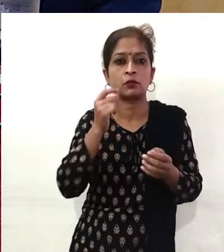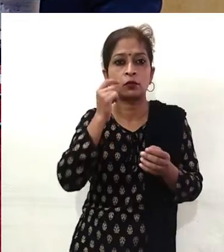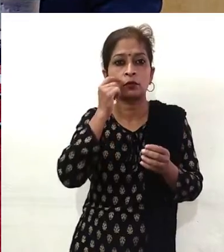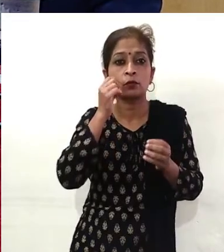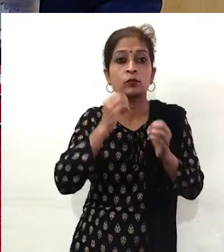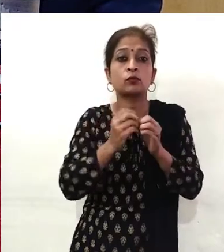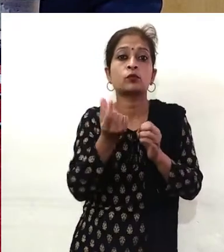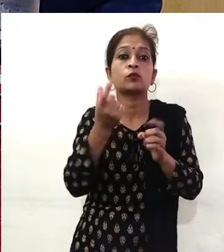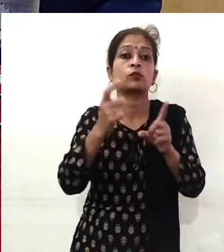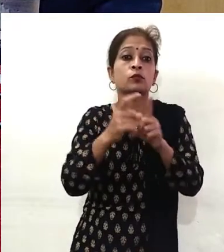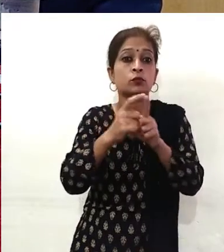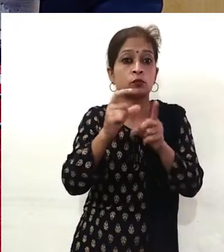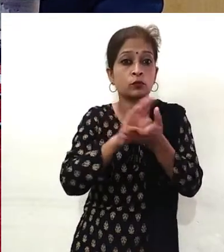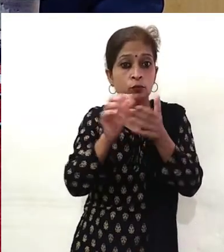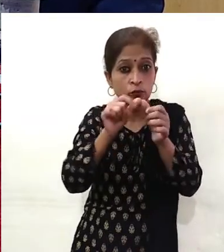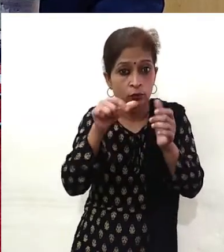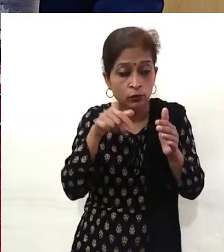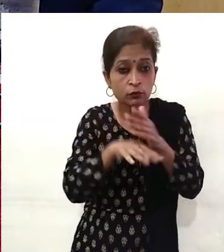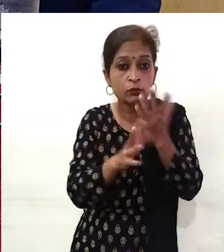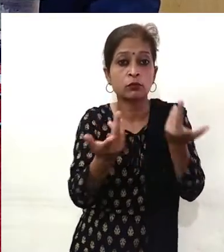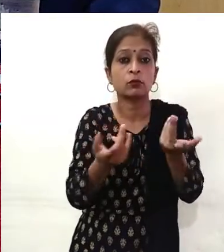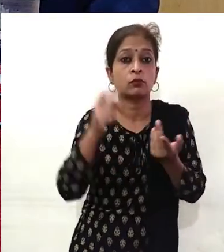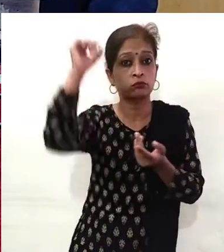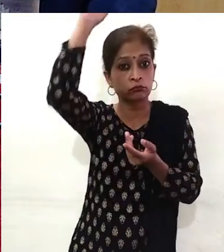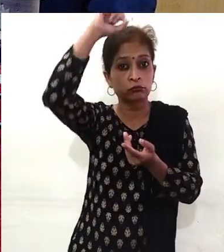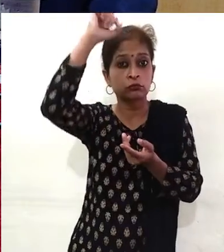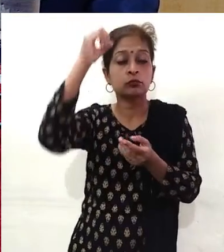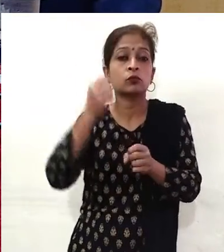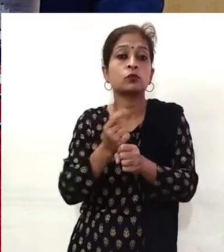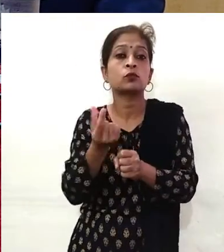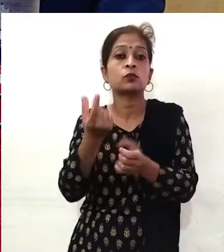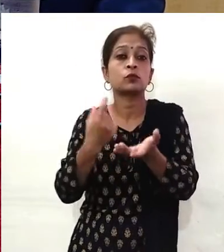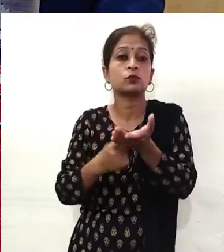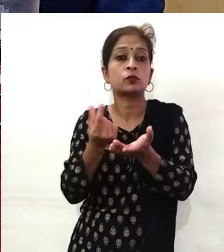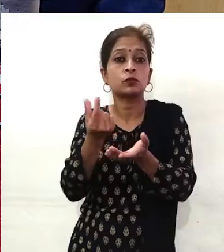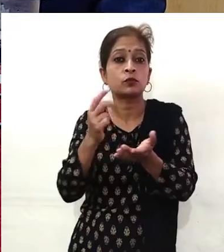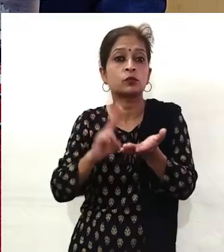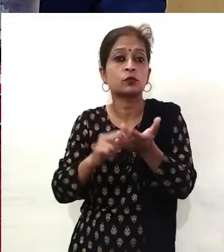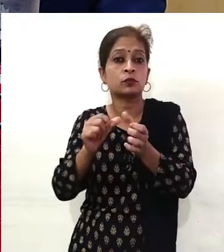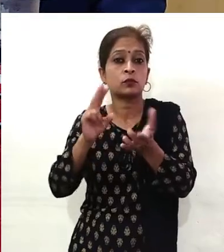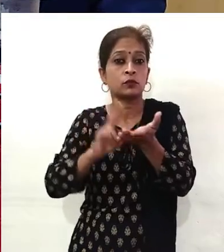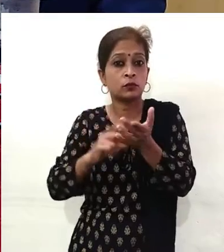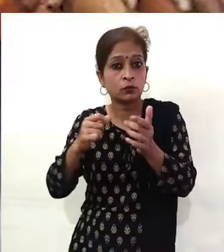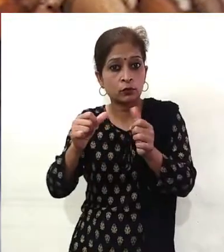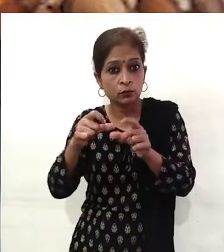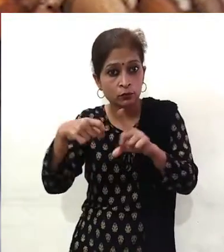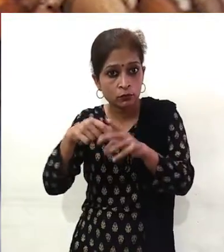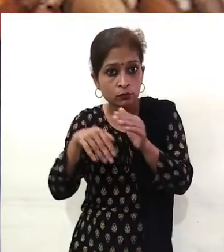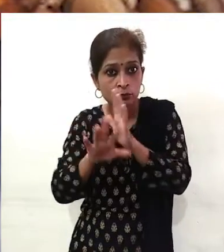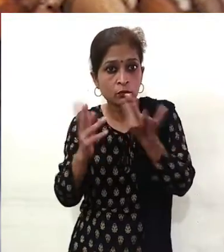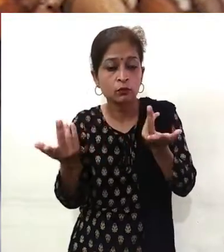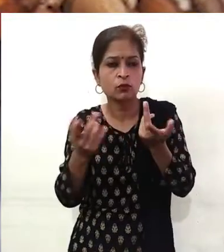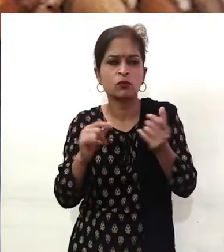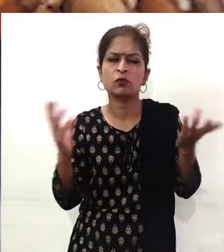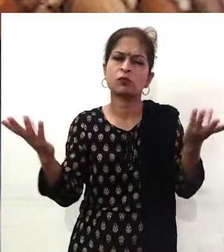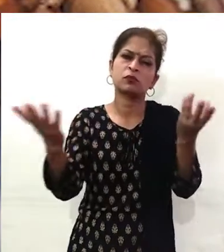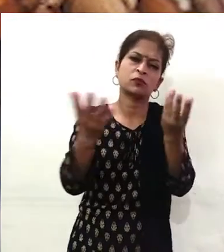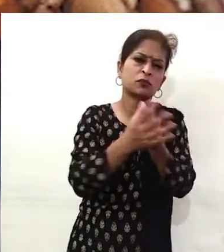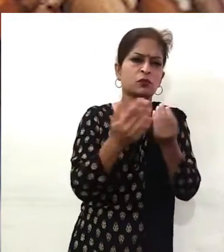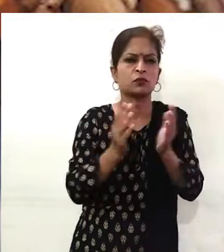का एक अंश है। तो लगभग हर किसी को बांधे हुए, हर किसी की श्रद्धा लिए